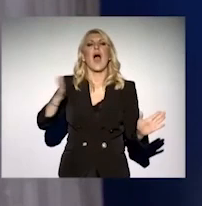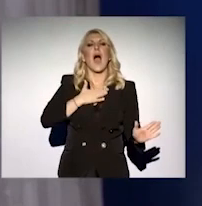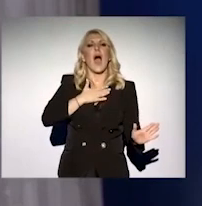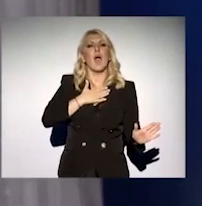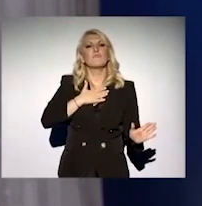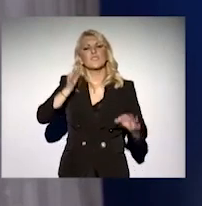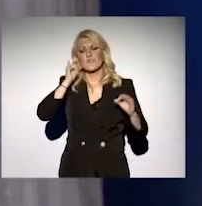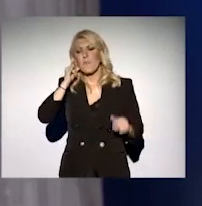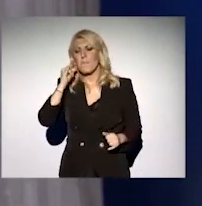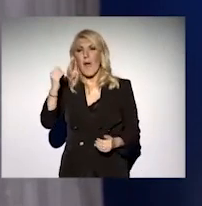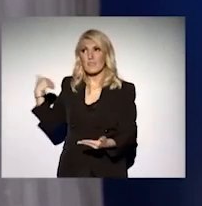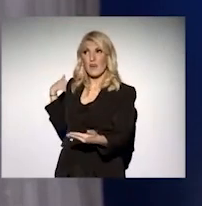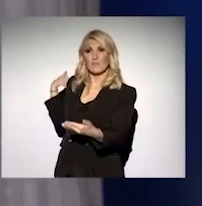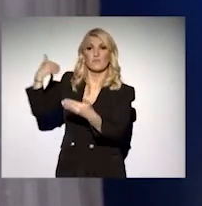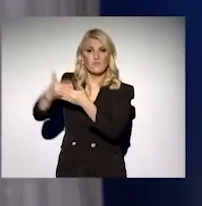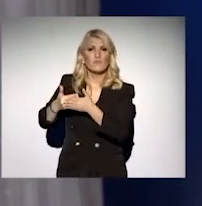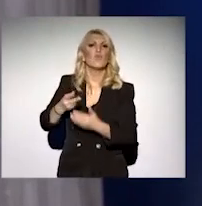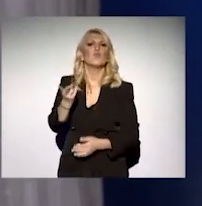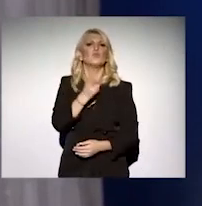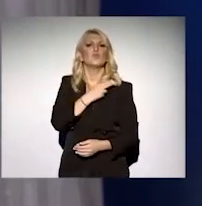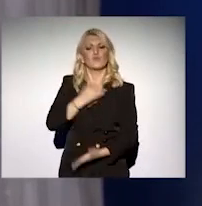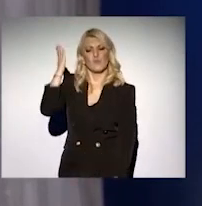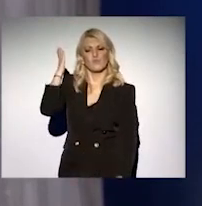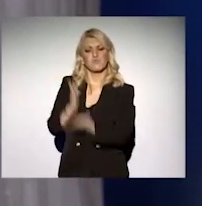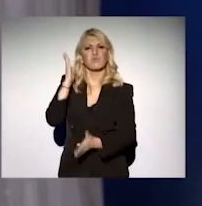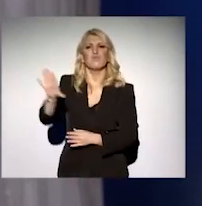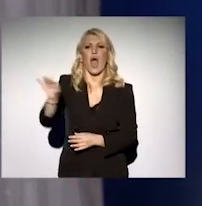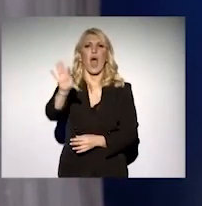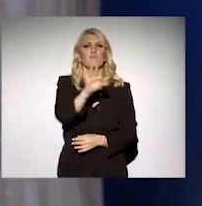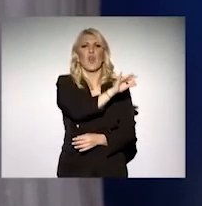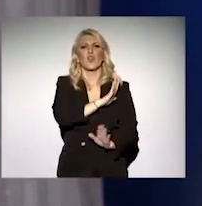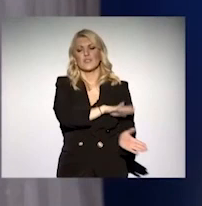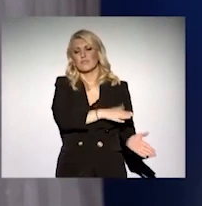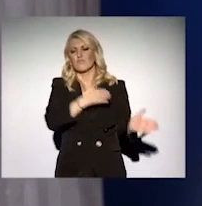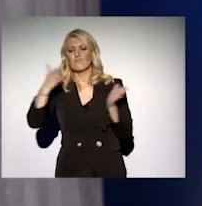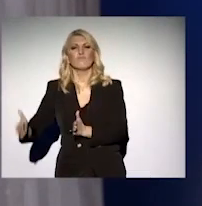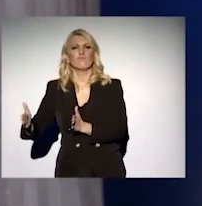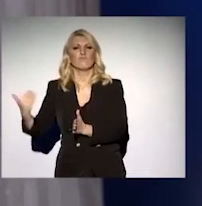σταθερά, με πίστη, με τόλμη, 50 χρόνια τώρα. Άρα νομίζω ότι